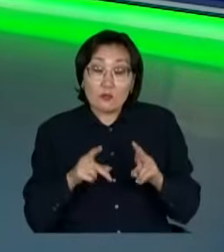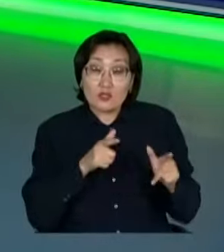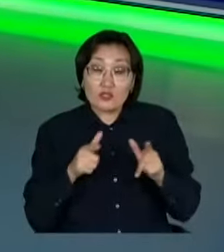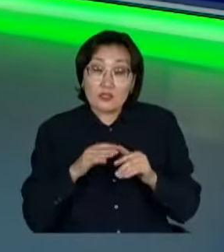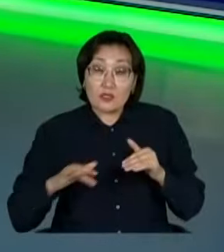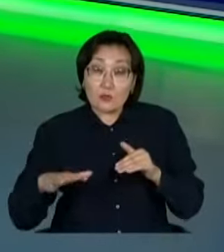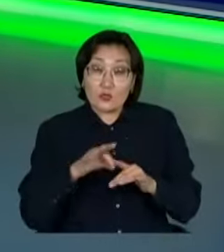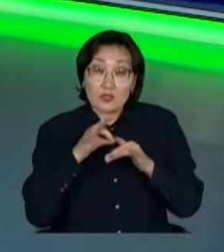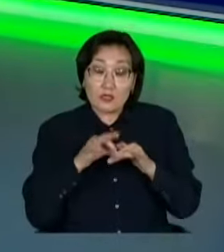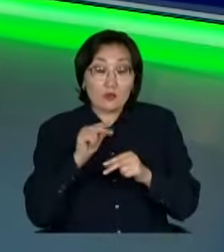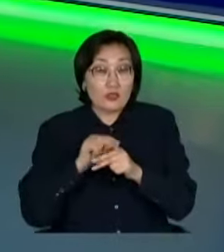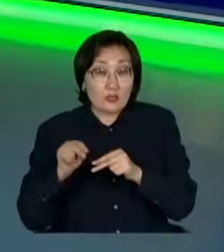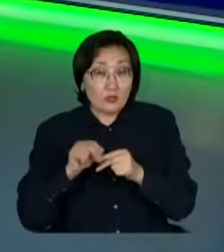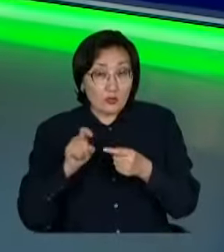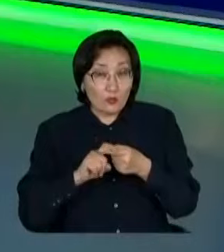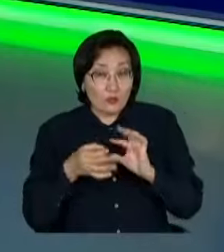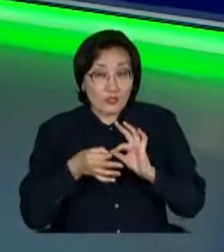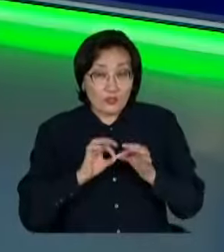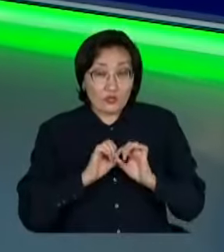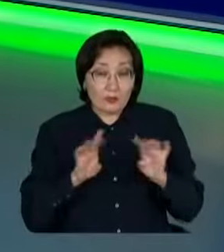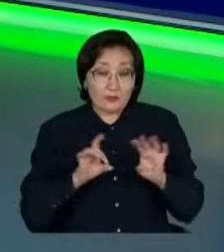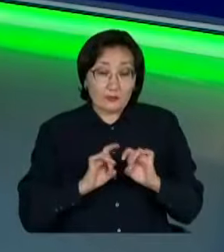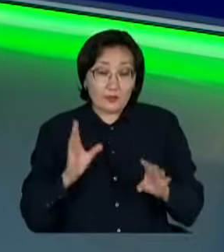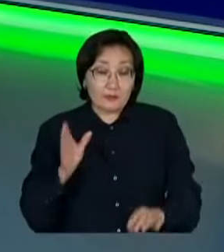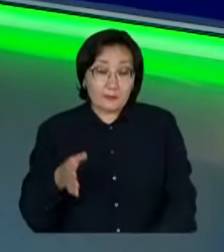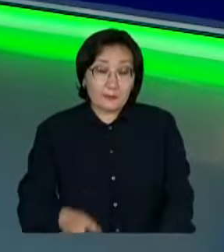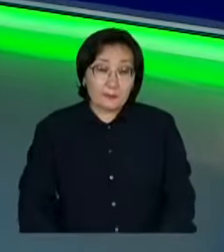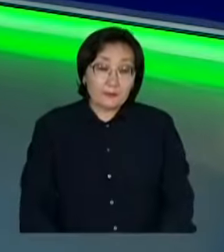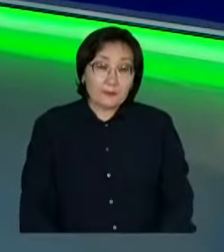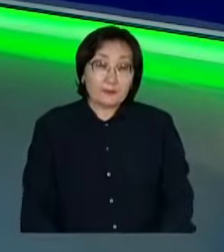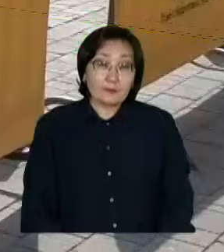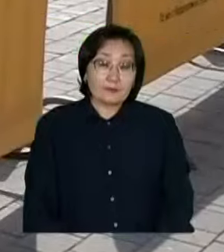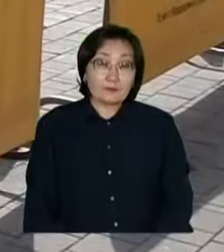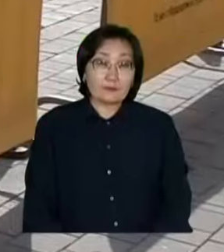алаңда өткізілетін сабақтар туралы толығырақ Жансая Олжабек біліп қайтты.